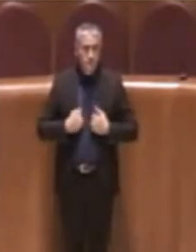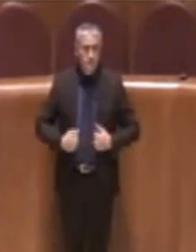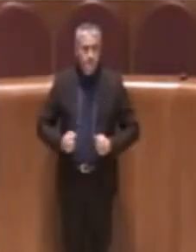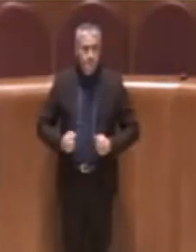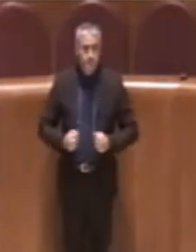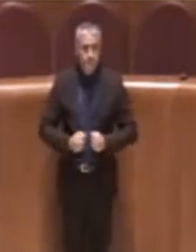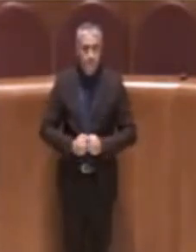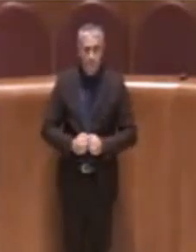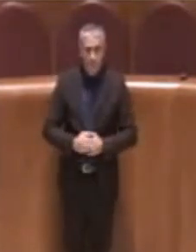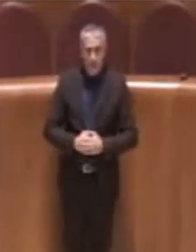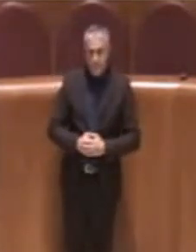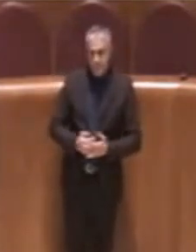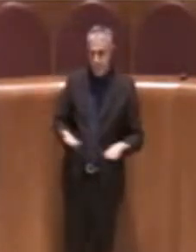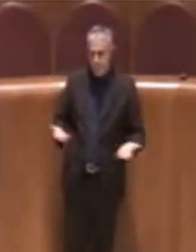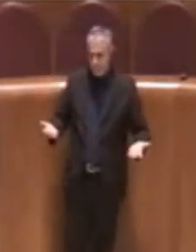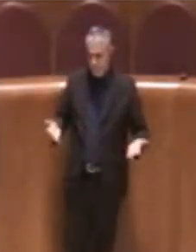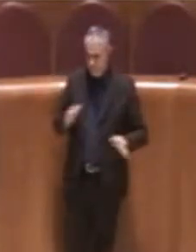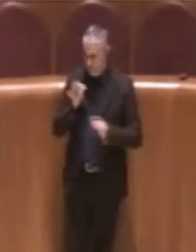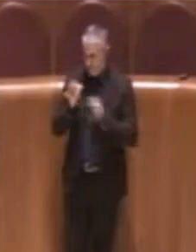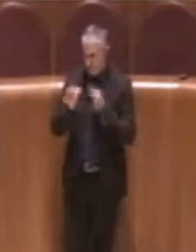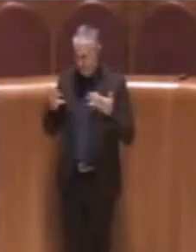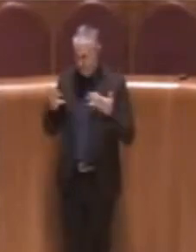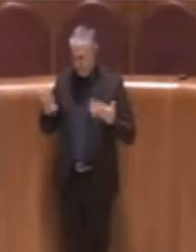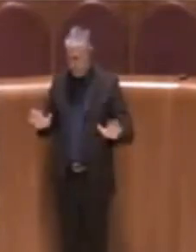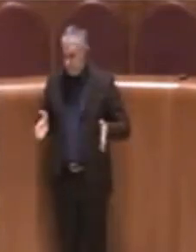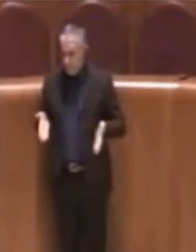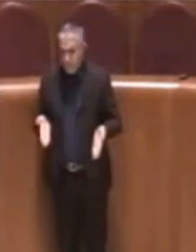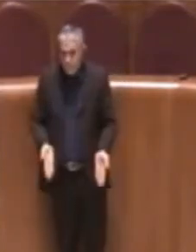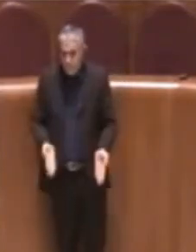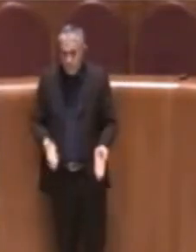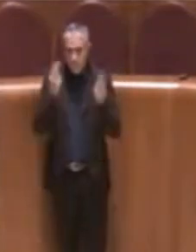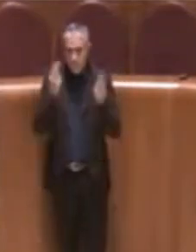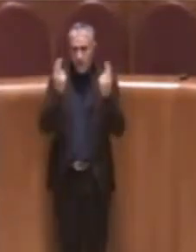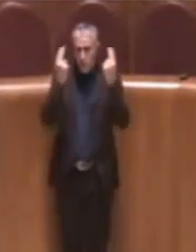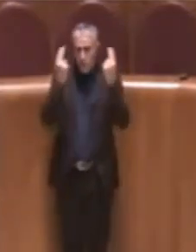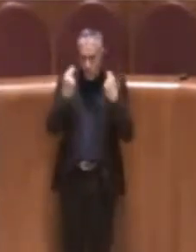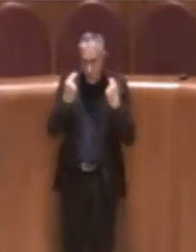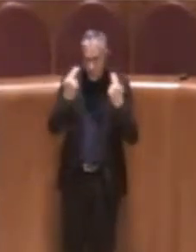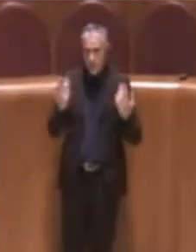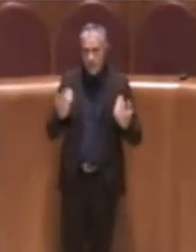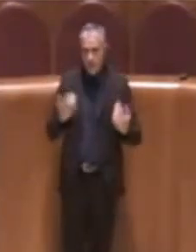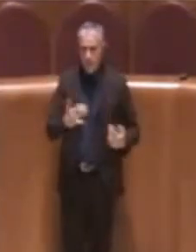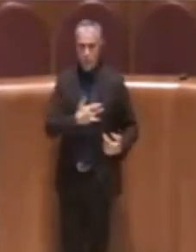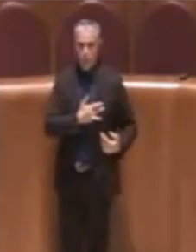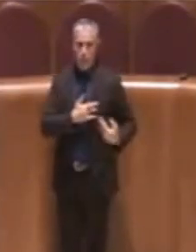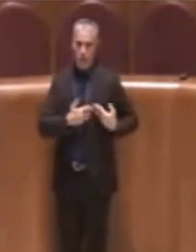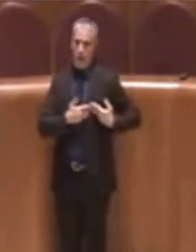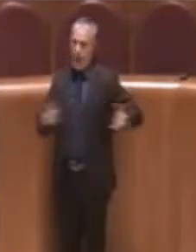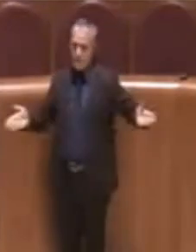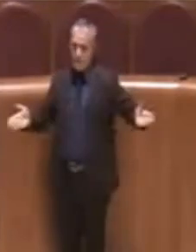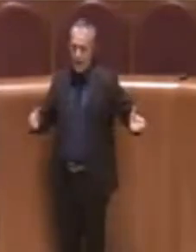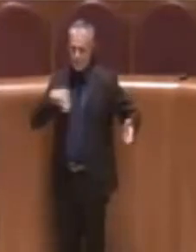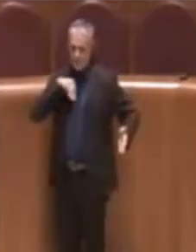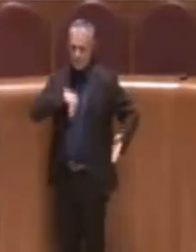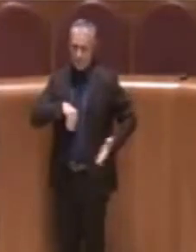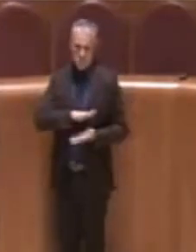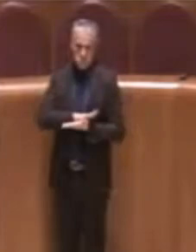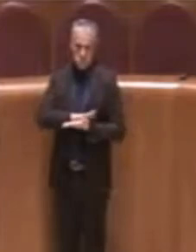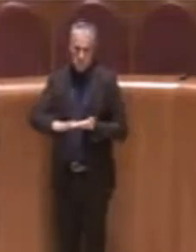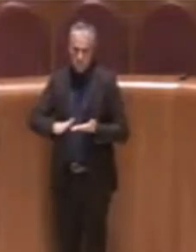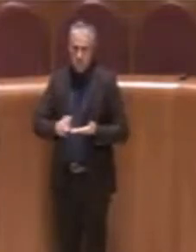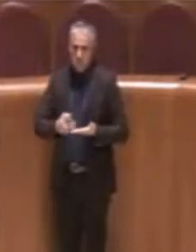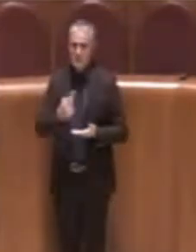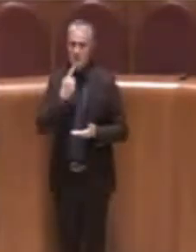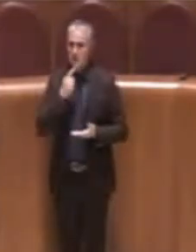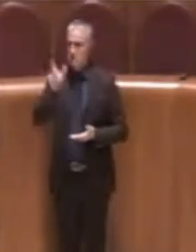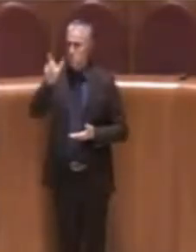Detto questo, siamo qui con umiltà, con cuore aperto, con animo puro ad ascoltare persone più competenti di noi, e non